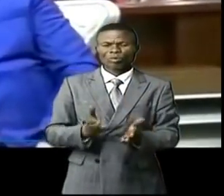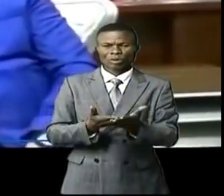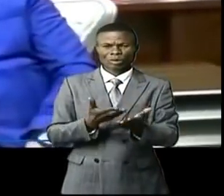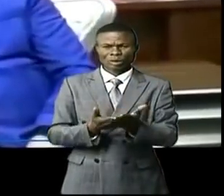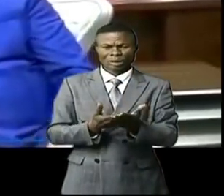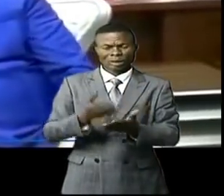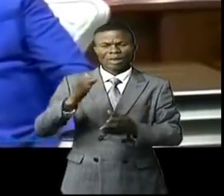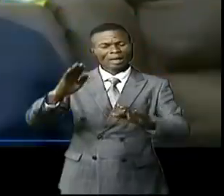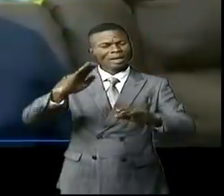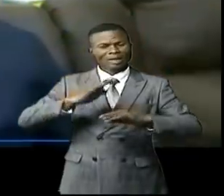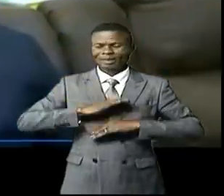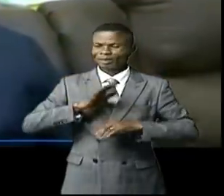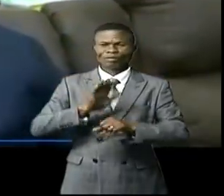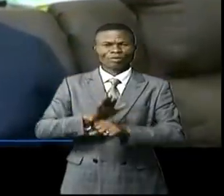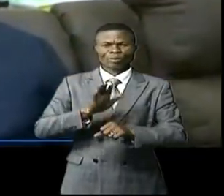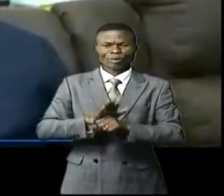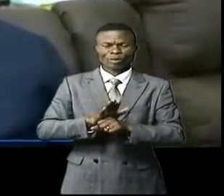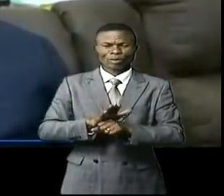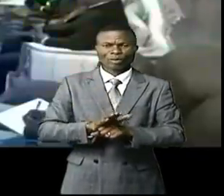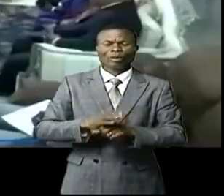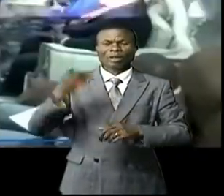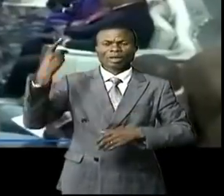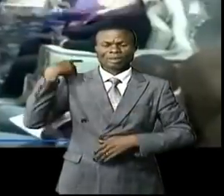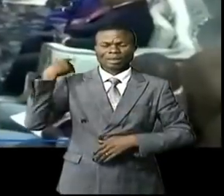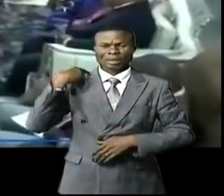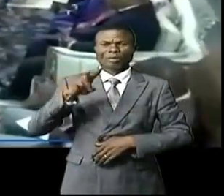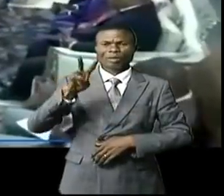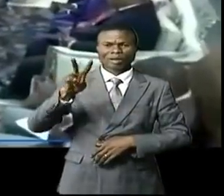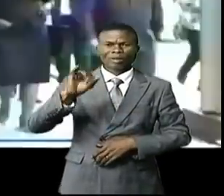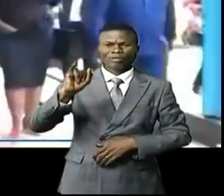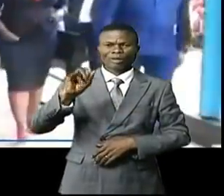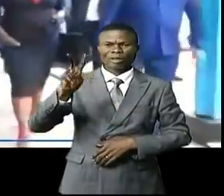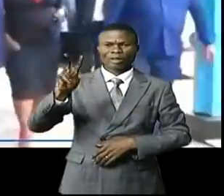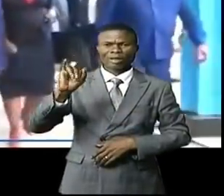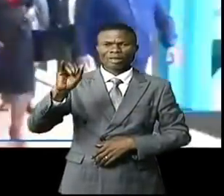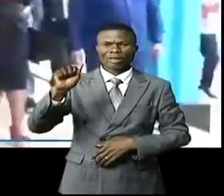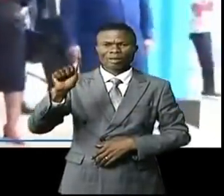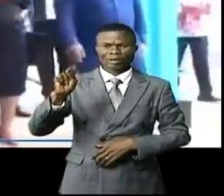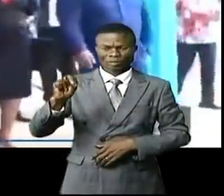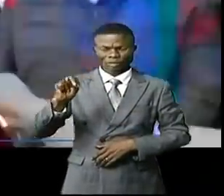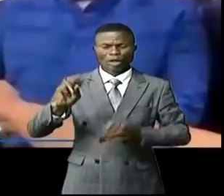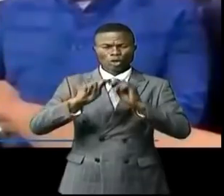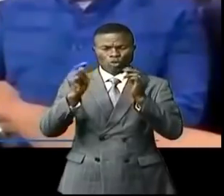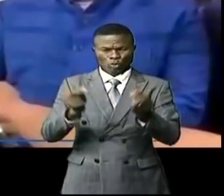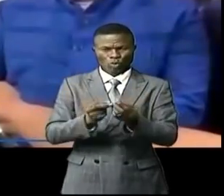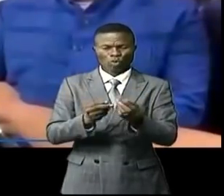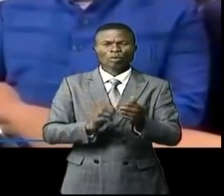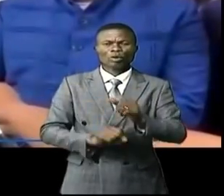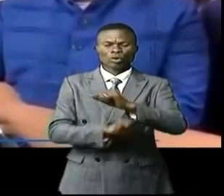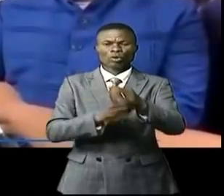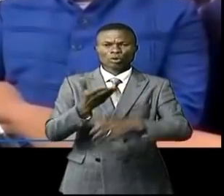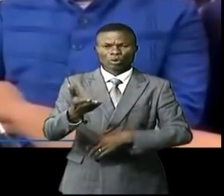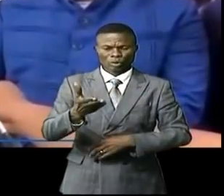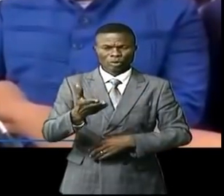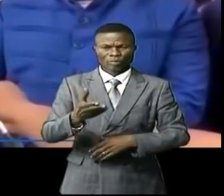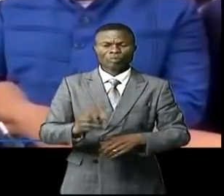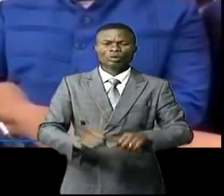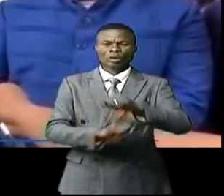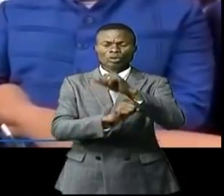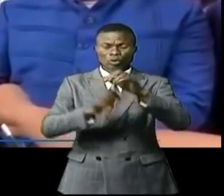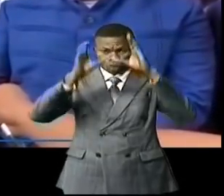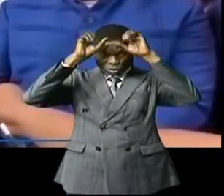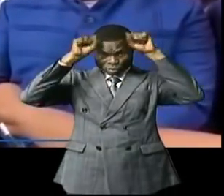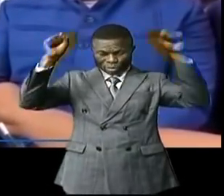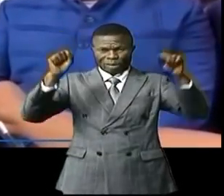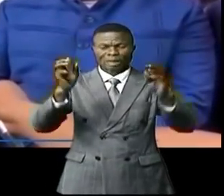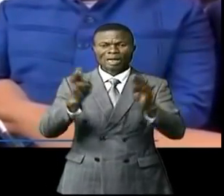version satisfaisante selon la députée Viviane Kapoufi-Mwansa qui conduit cette délégation. Aujourd'hui, nous sommes avec le président de l'Assemblée.